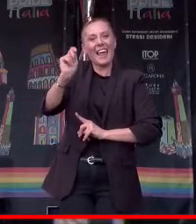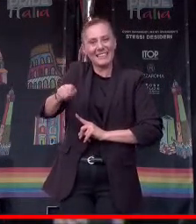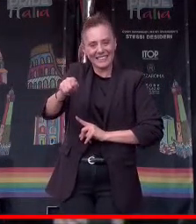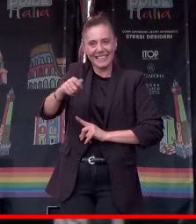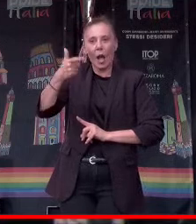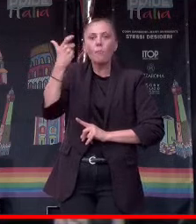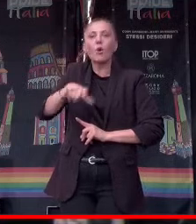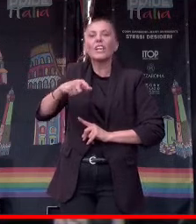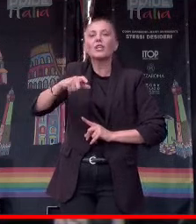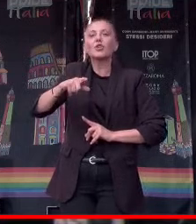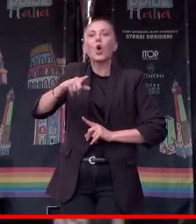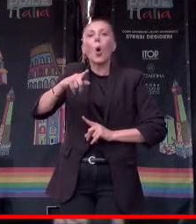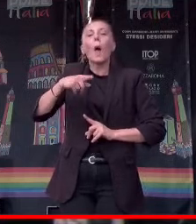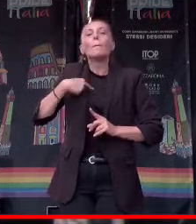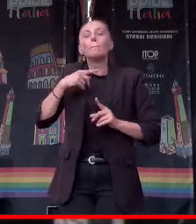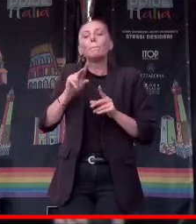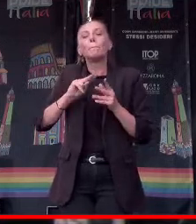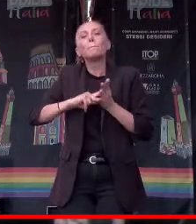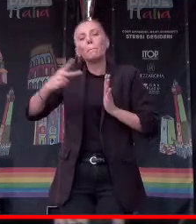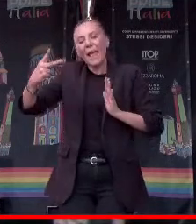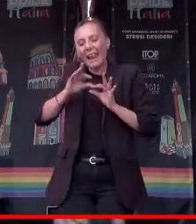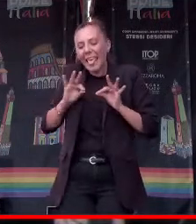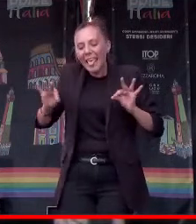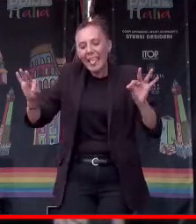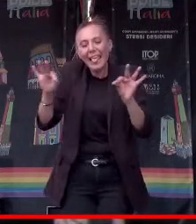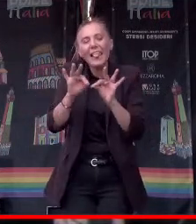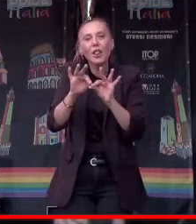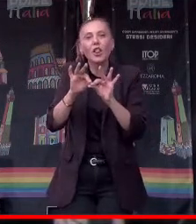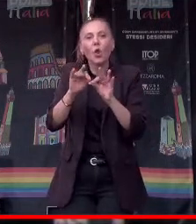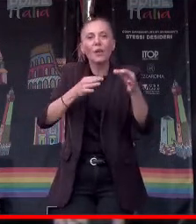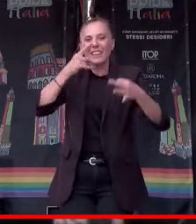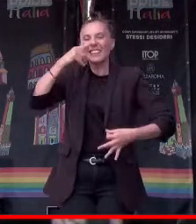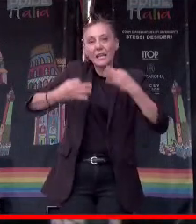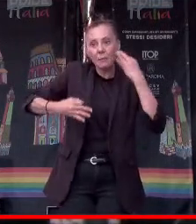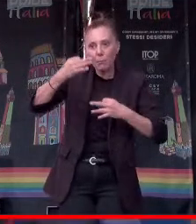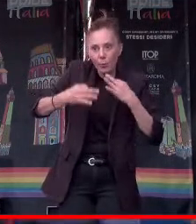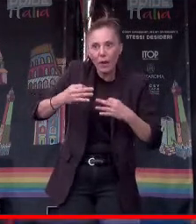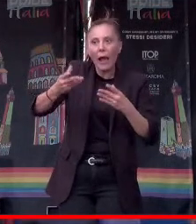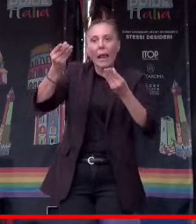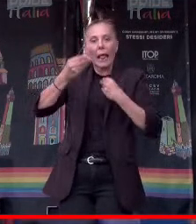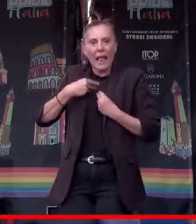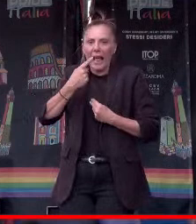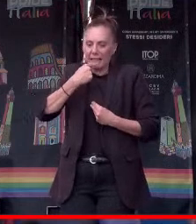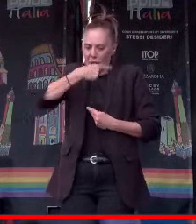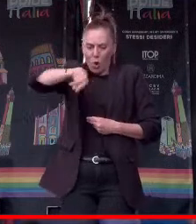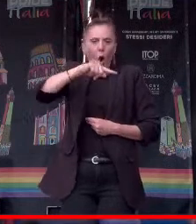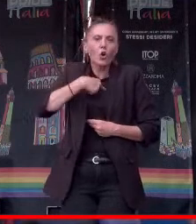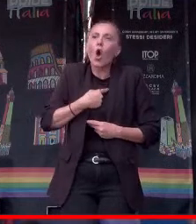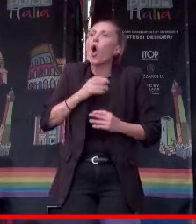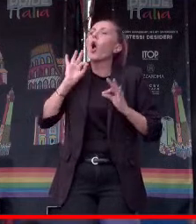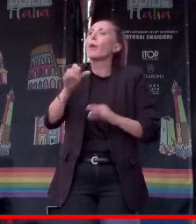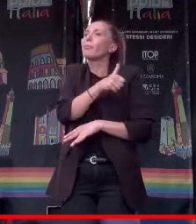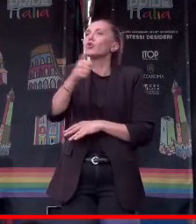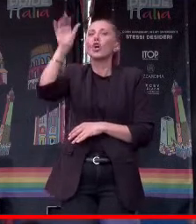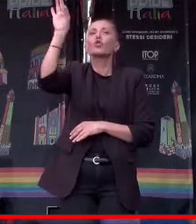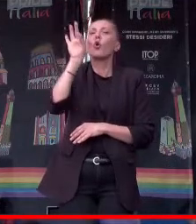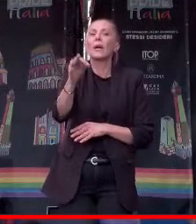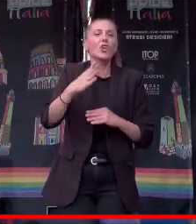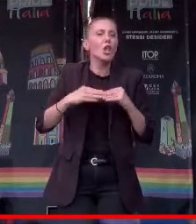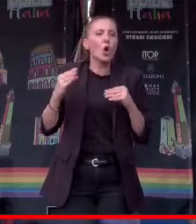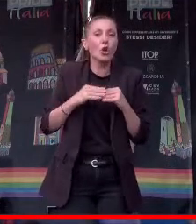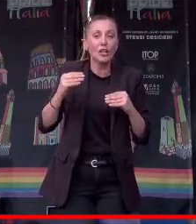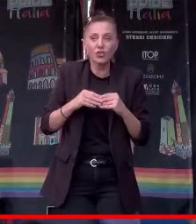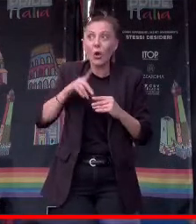perito del tribunale ha già preso atto di tutte le barriere presenti sul territorio e ci ha dato completamente ragione, e il tentativo dell'amministrazione è quello